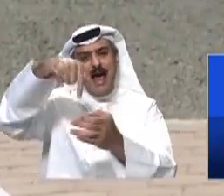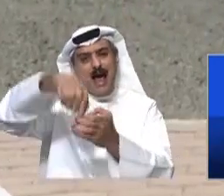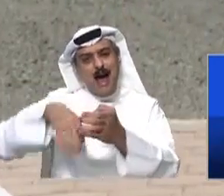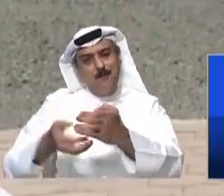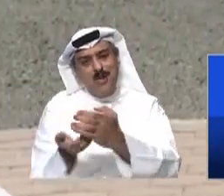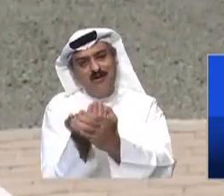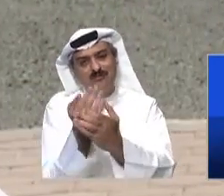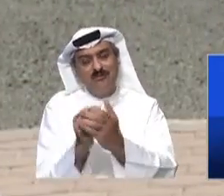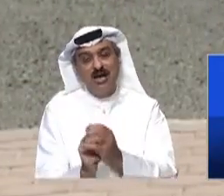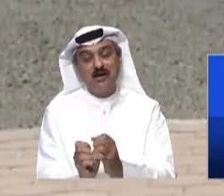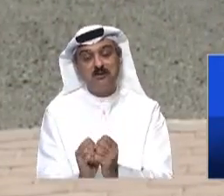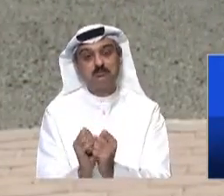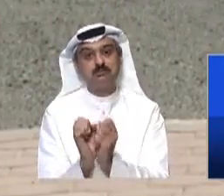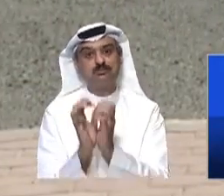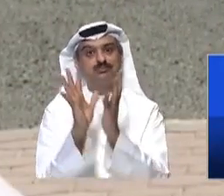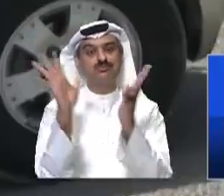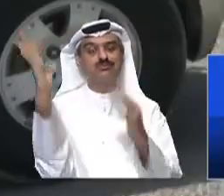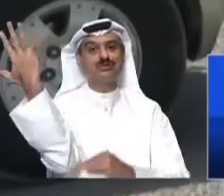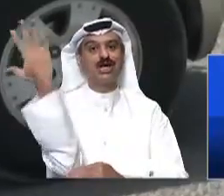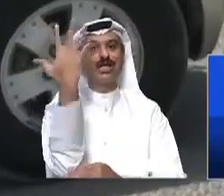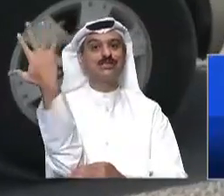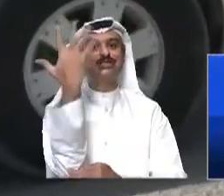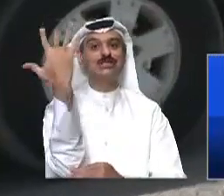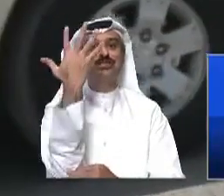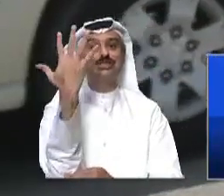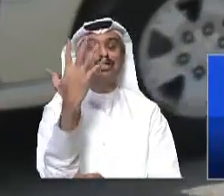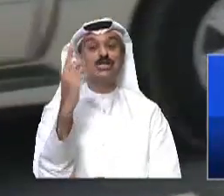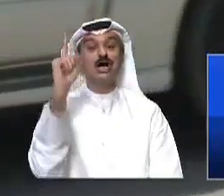في كل سنبلة 100 حبة،